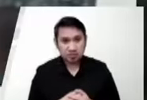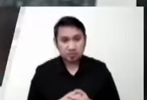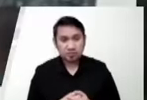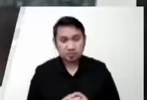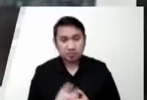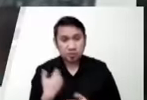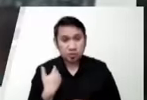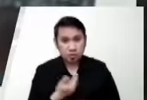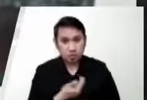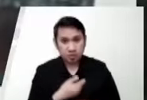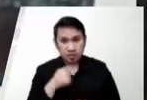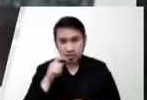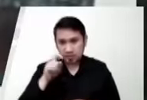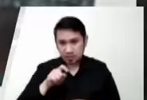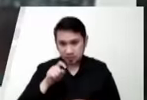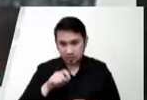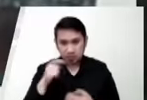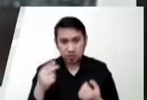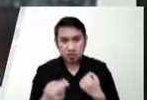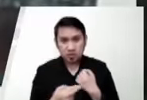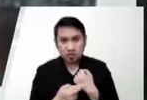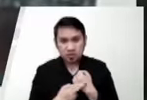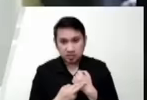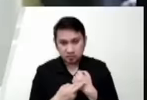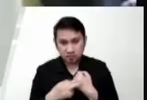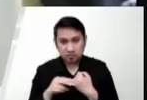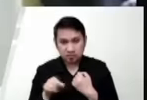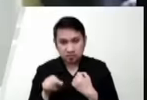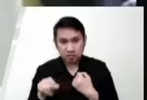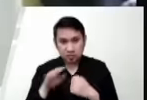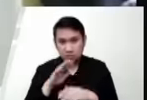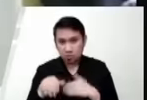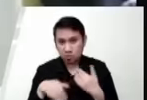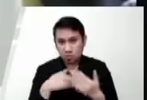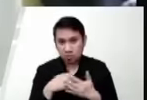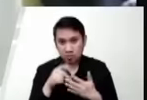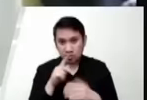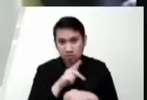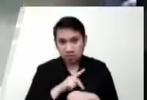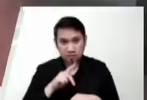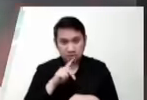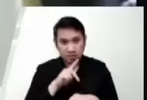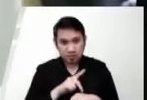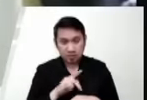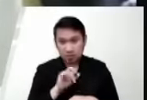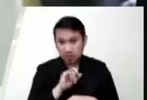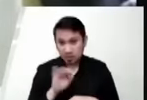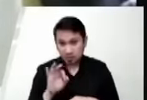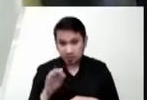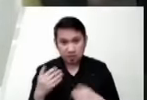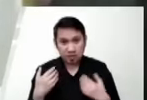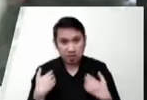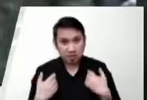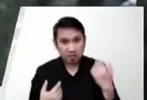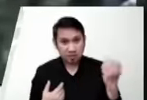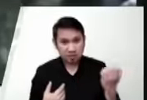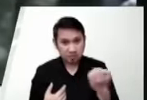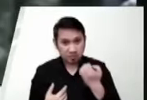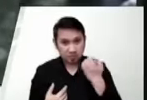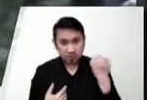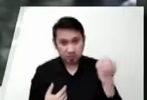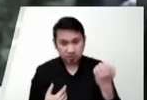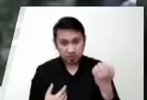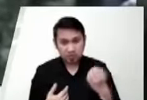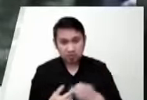yung ating mga reservist nationwide kasi in cases of emergency, kailangan ma-upgrade or